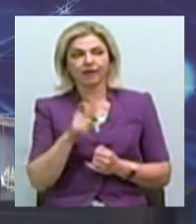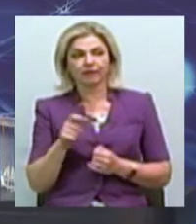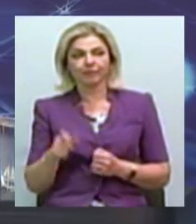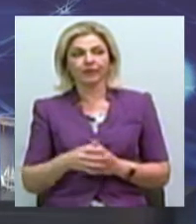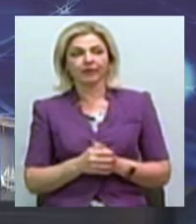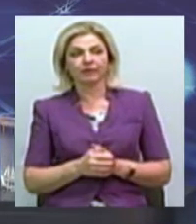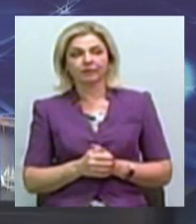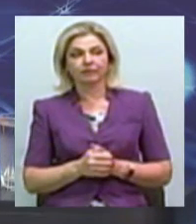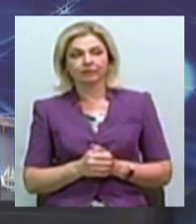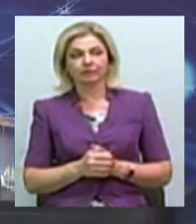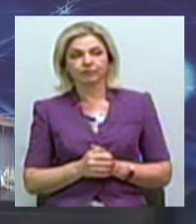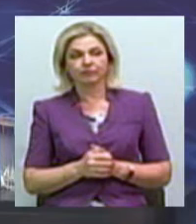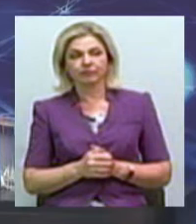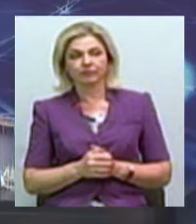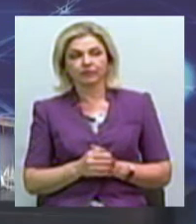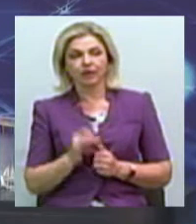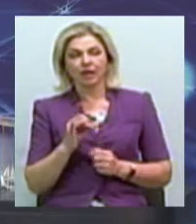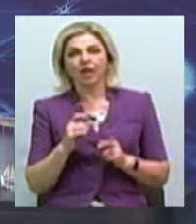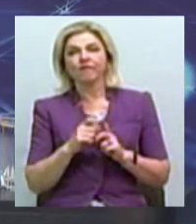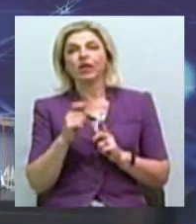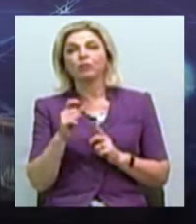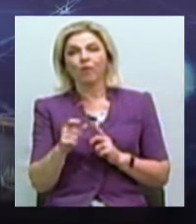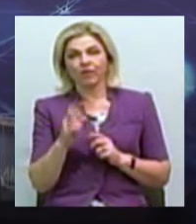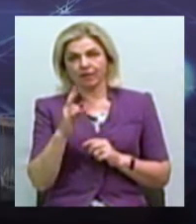І відповідь на твоє питання.